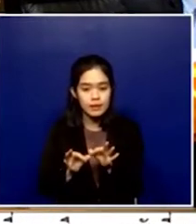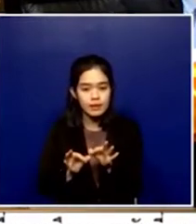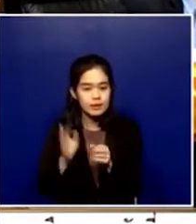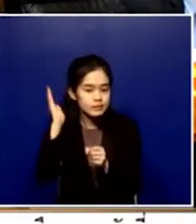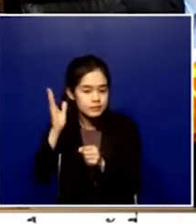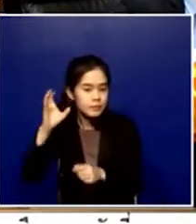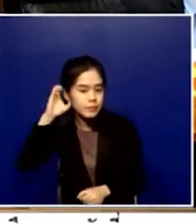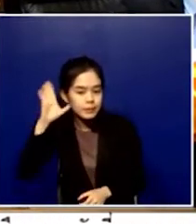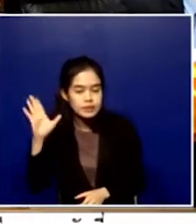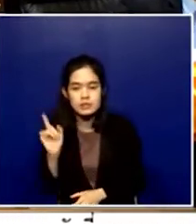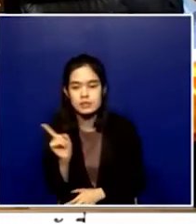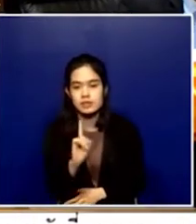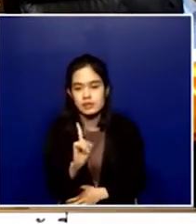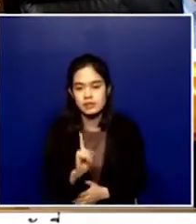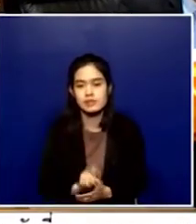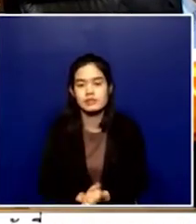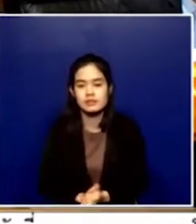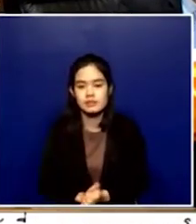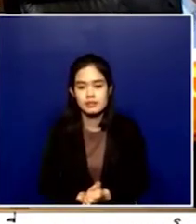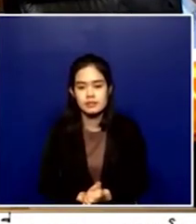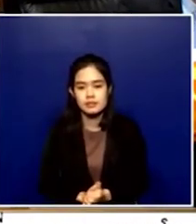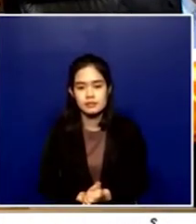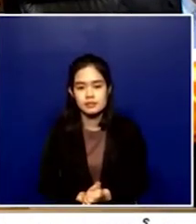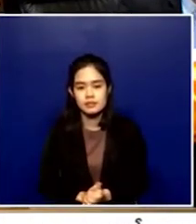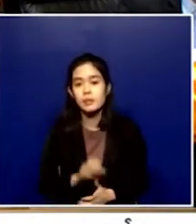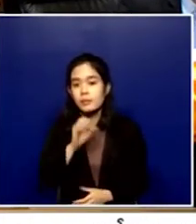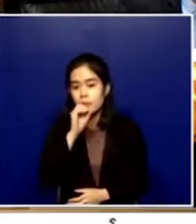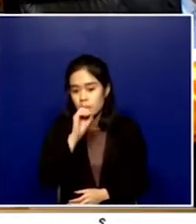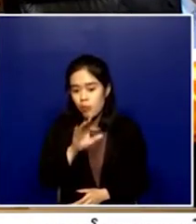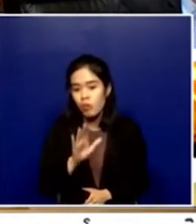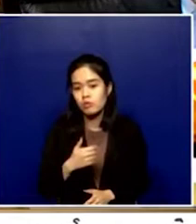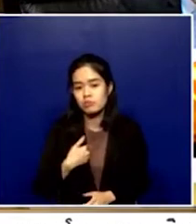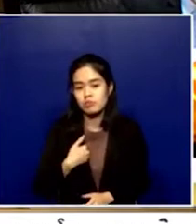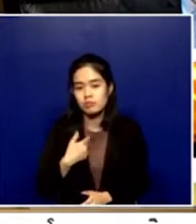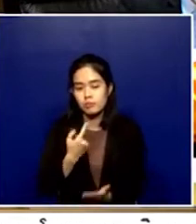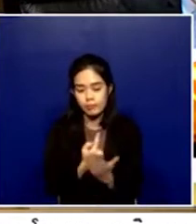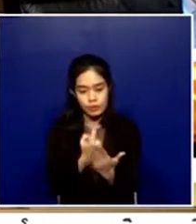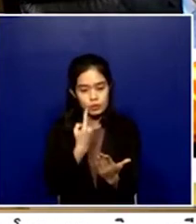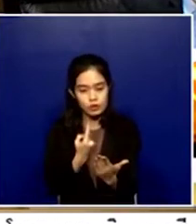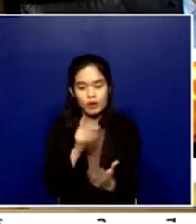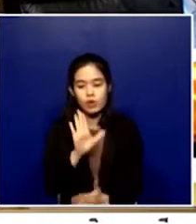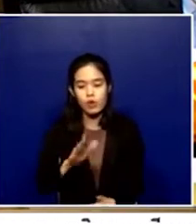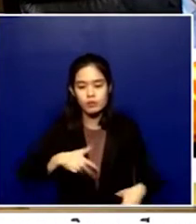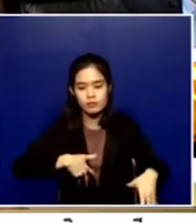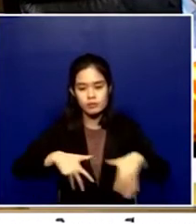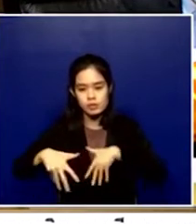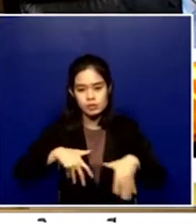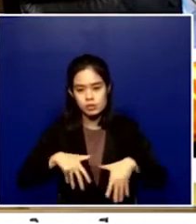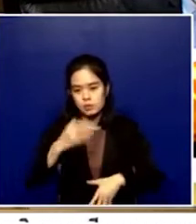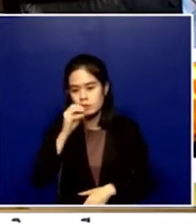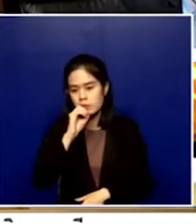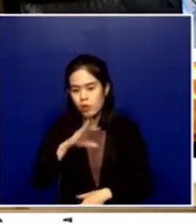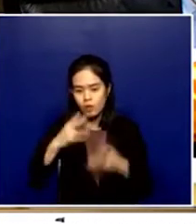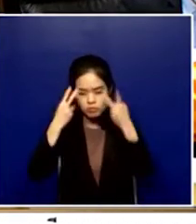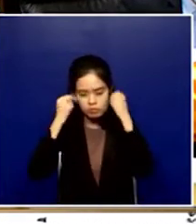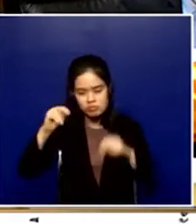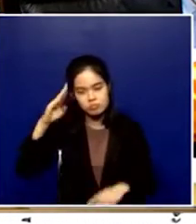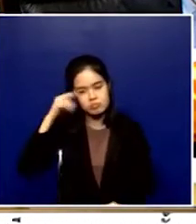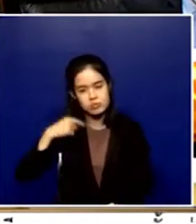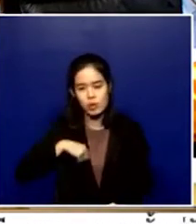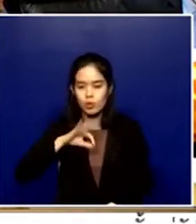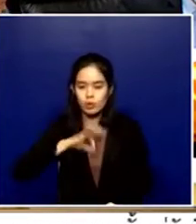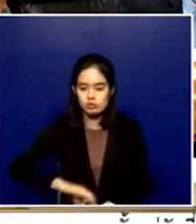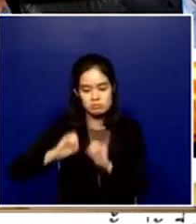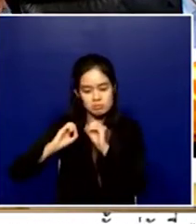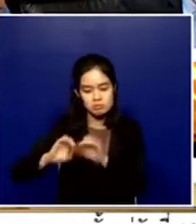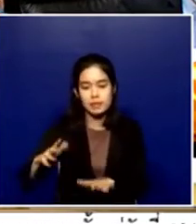านทิอกท่านทัแลชาชนลๆที่ฝากมาทานติว